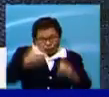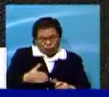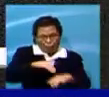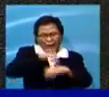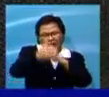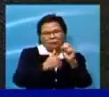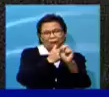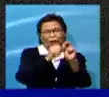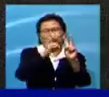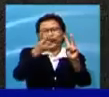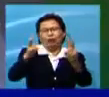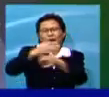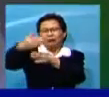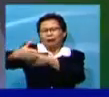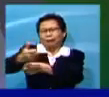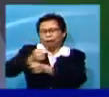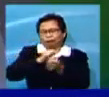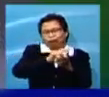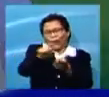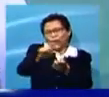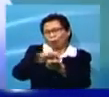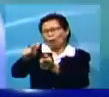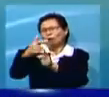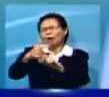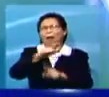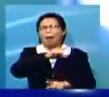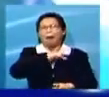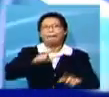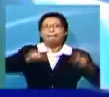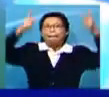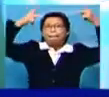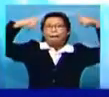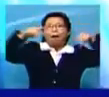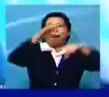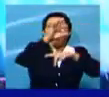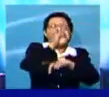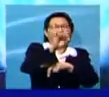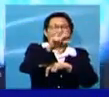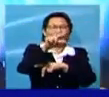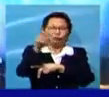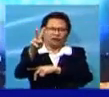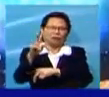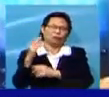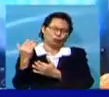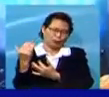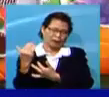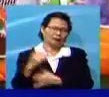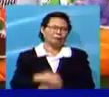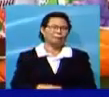tahun ini selepas mendapat kelulusan daripada lembaga pengarah FGV.